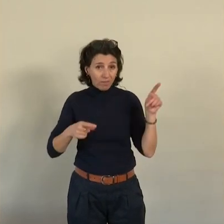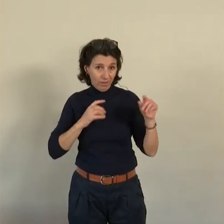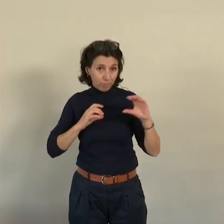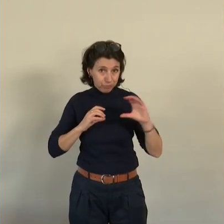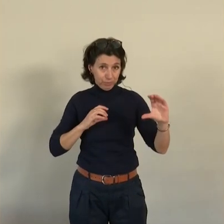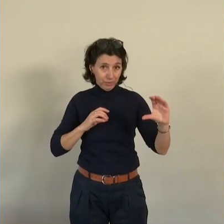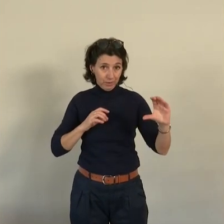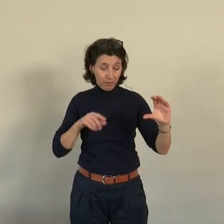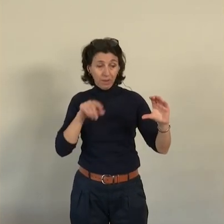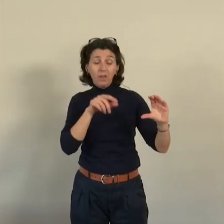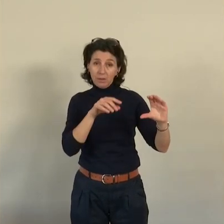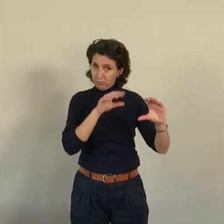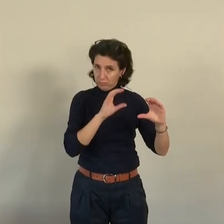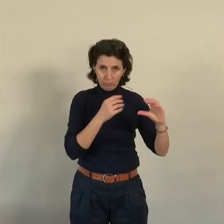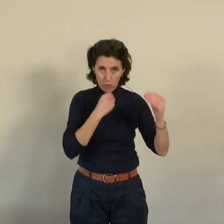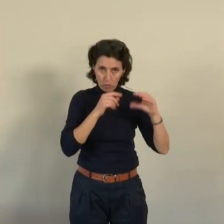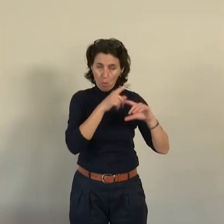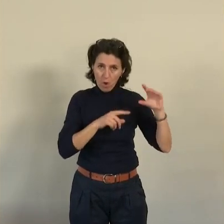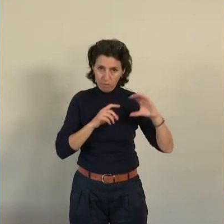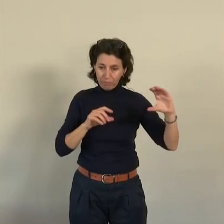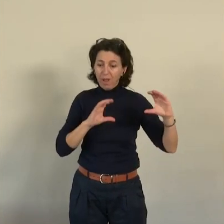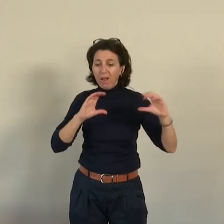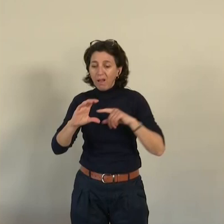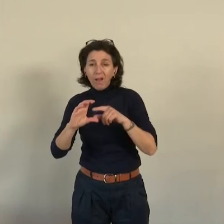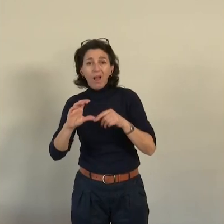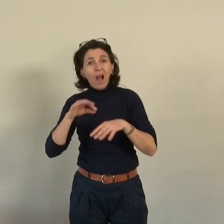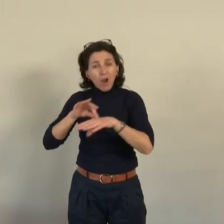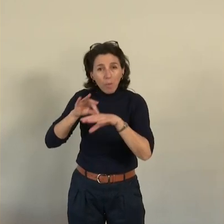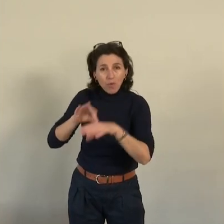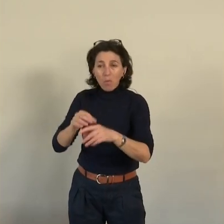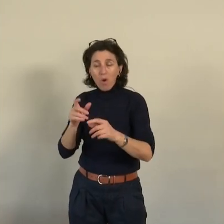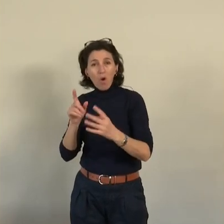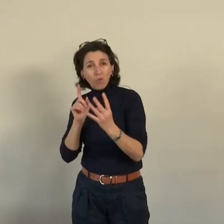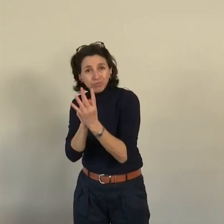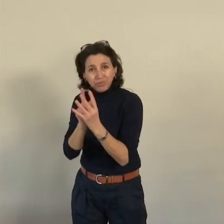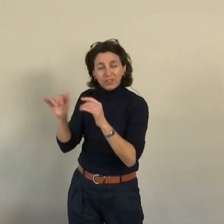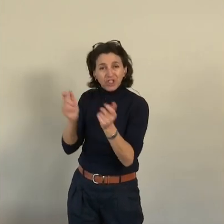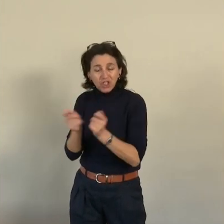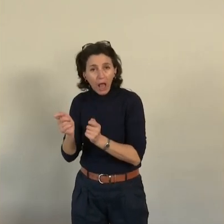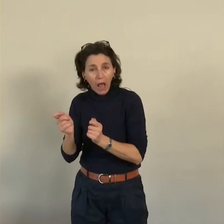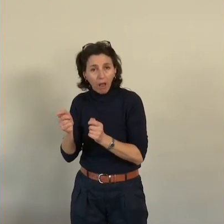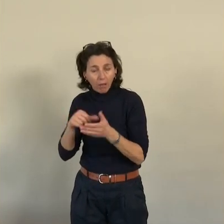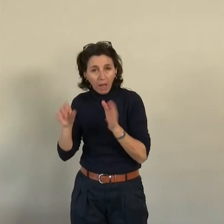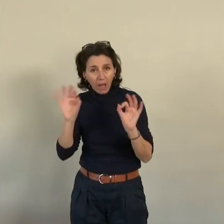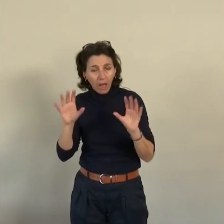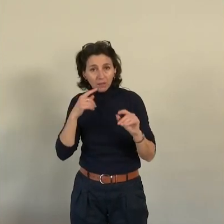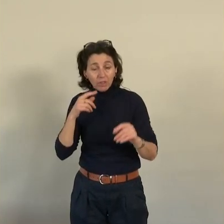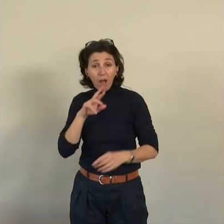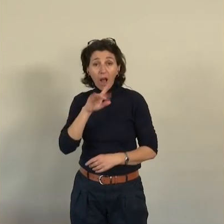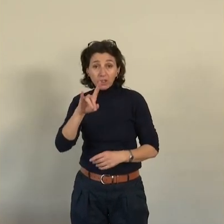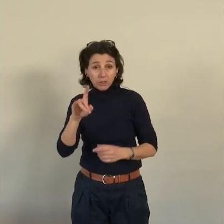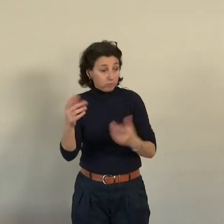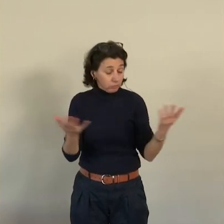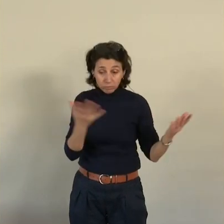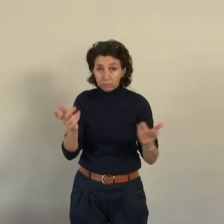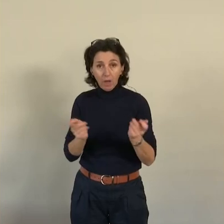compte l'accompagnement de ces enfants lors du petit- déjeuner ce qui vient poser un problème niveau RH